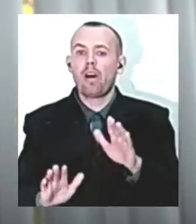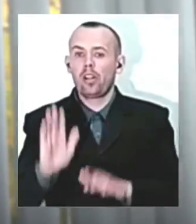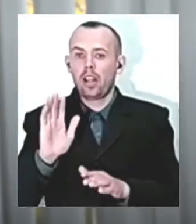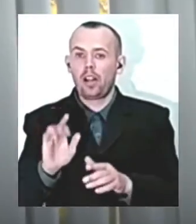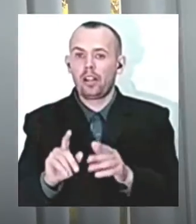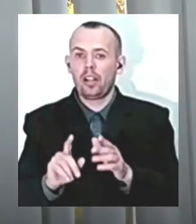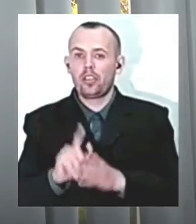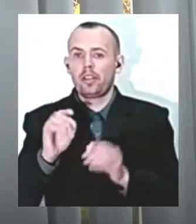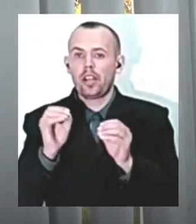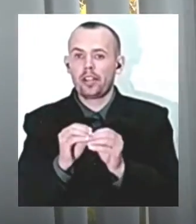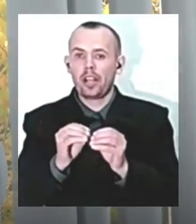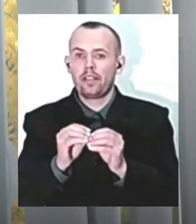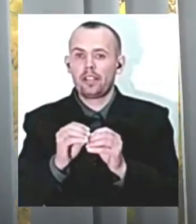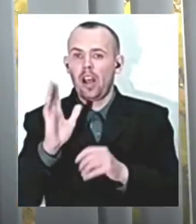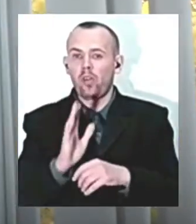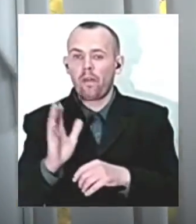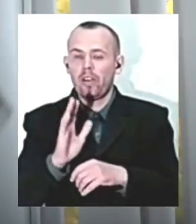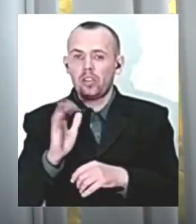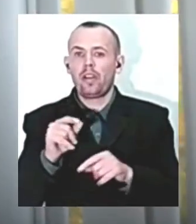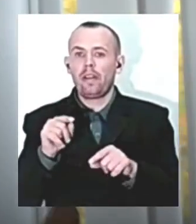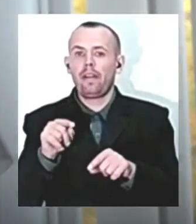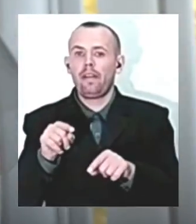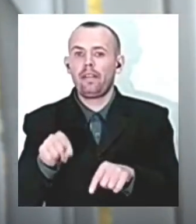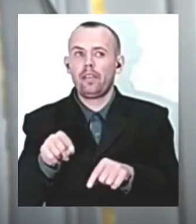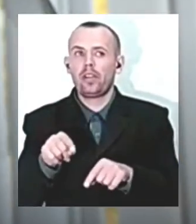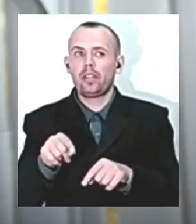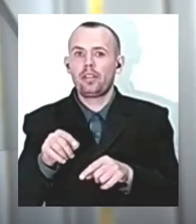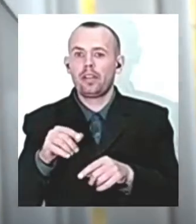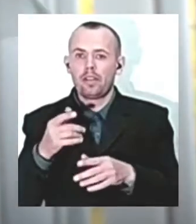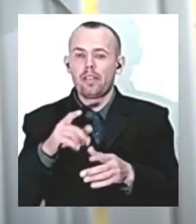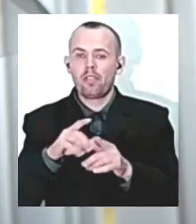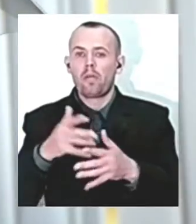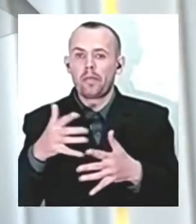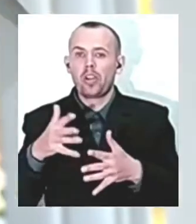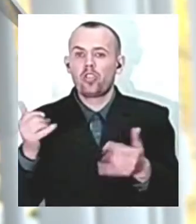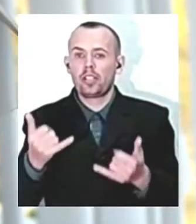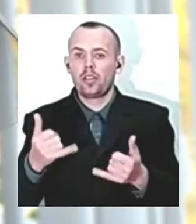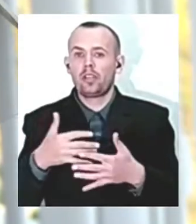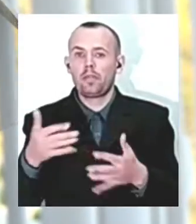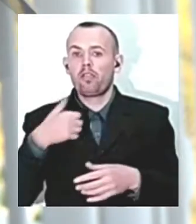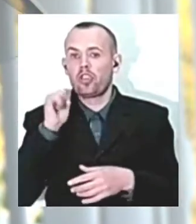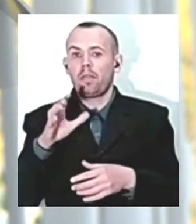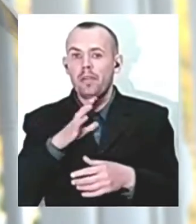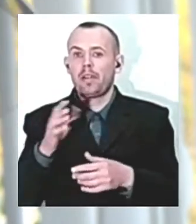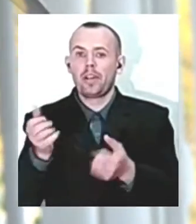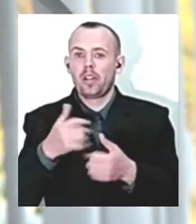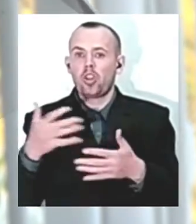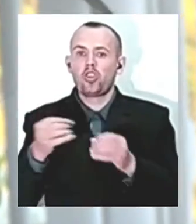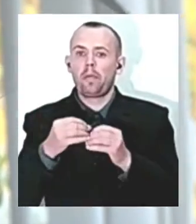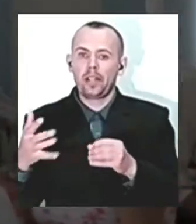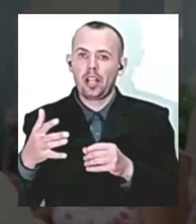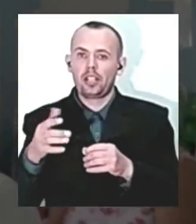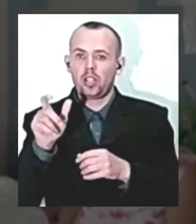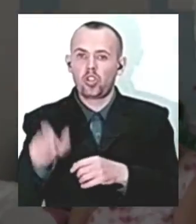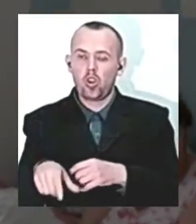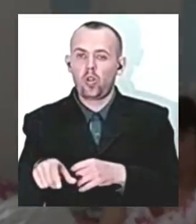10 вересня, і воно почалося більш, зараз все більш. Вчора було прийнято більше 15 чоловік. За